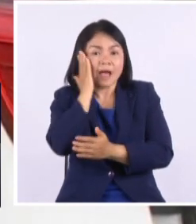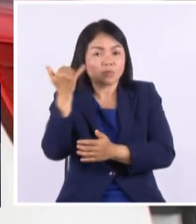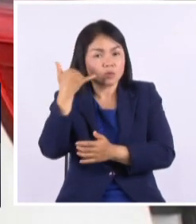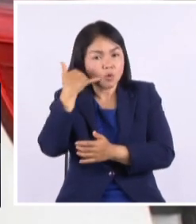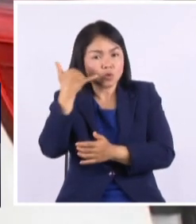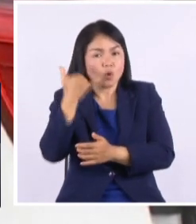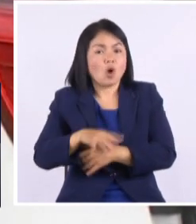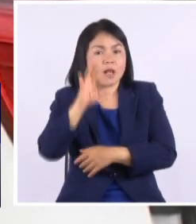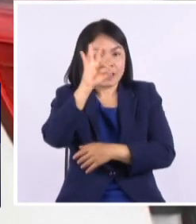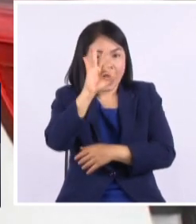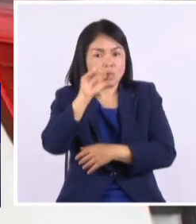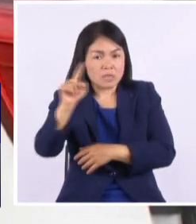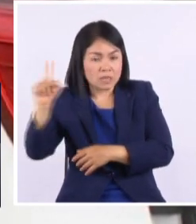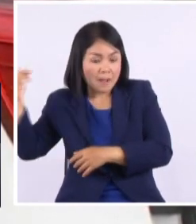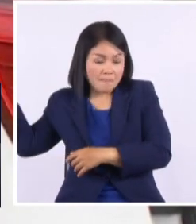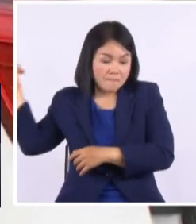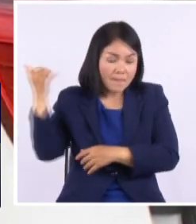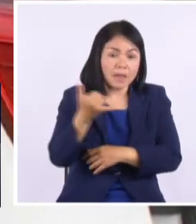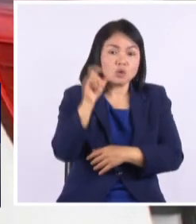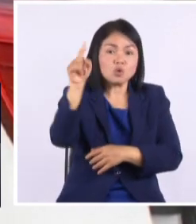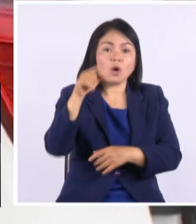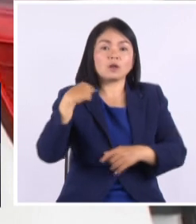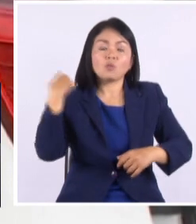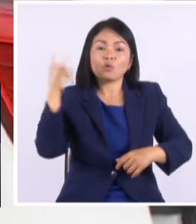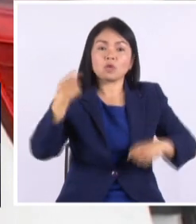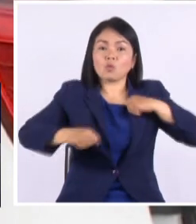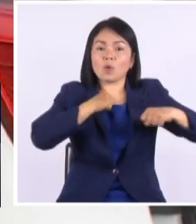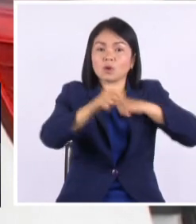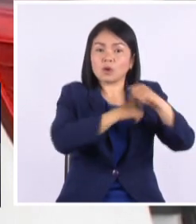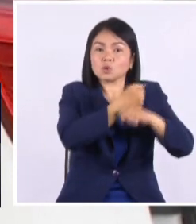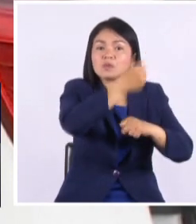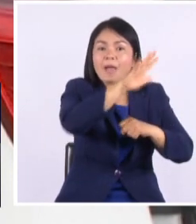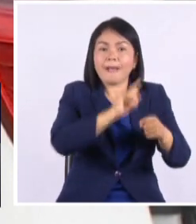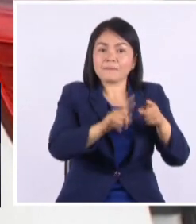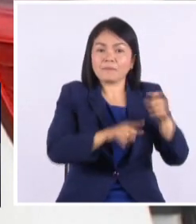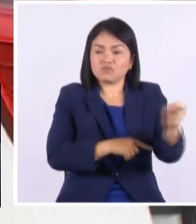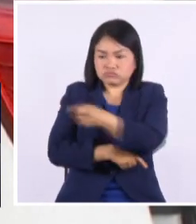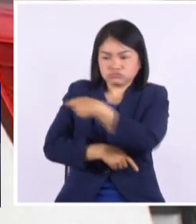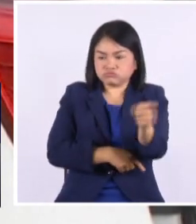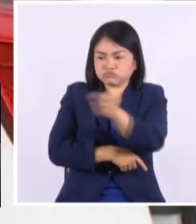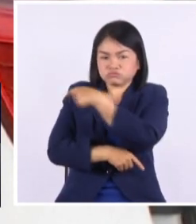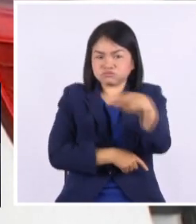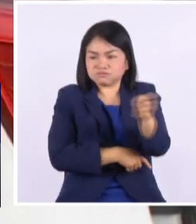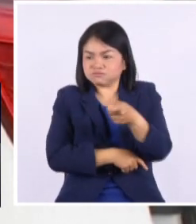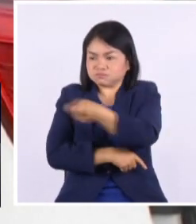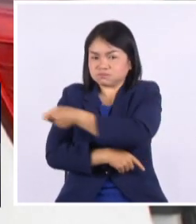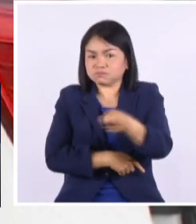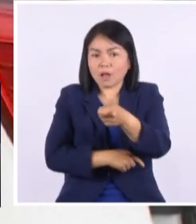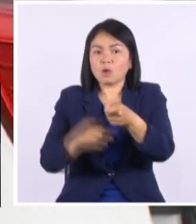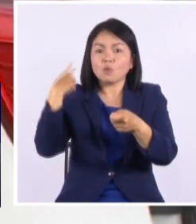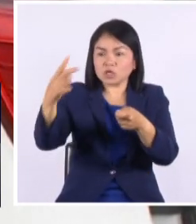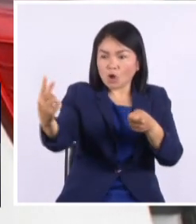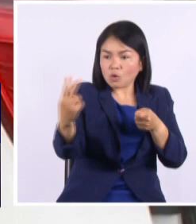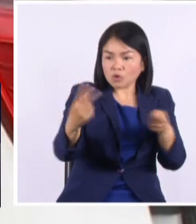อยู่กลุ่มหนึ่งนะครับโดยที่มีเด็กสาววัยรุ่นผิว25ปีถือมีในมือทำท่าจะทำร้ายผู้หญิงอีก 2คน